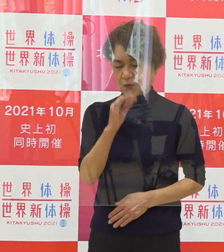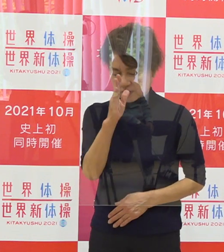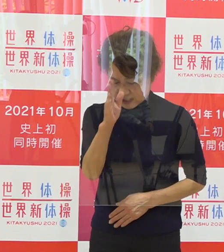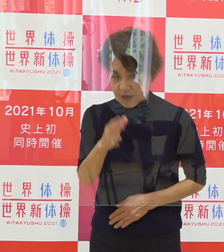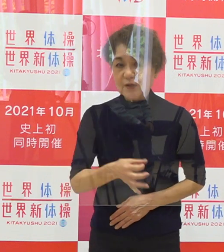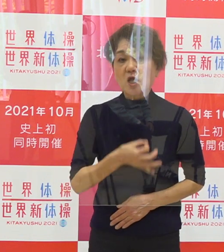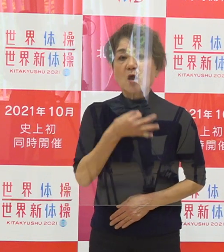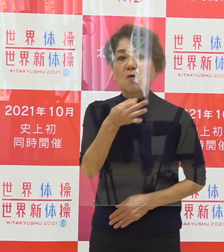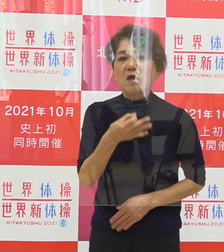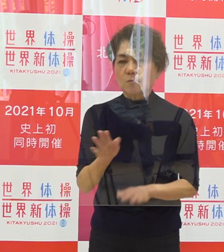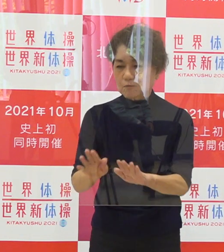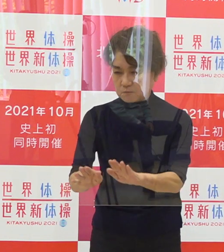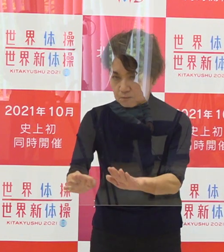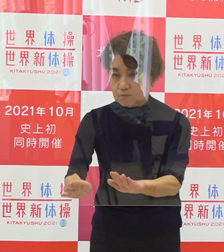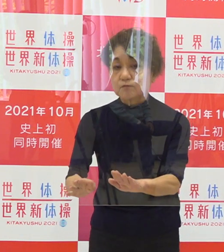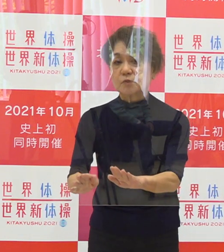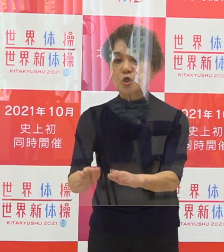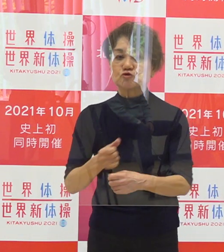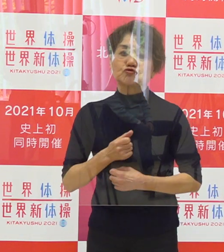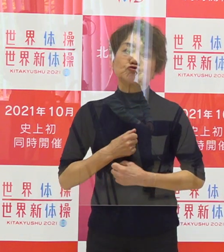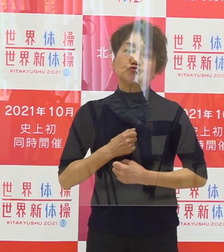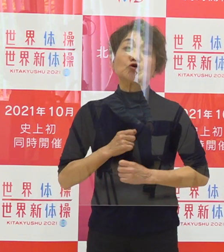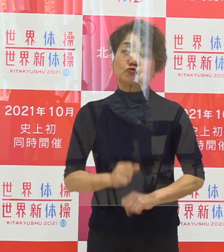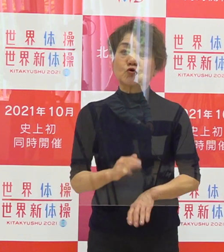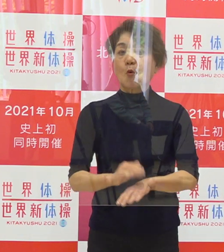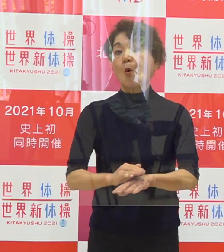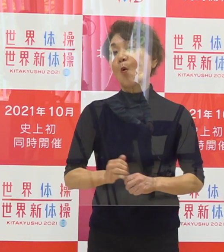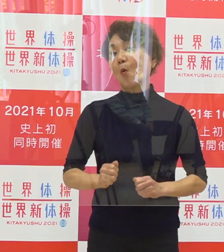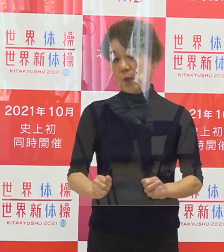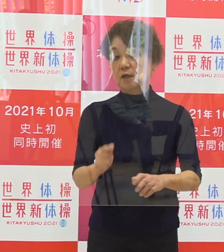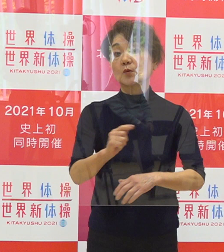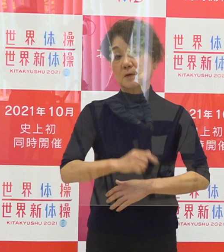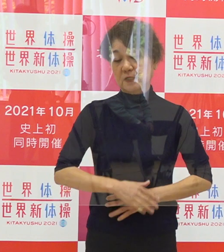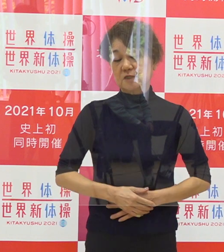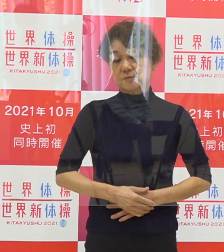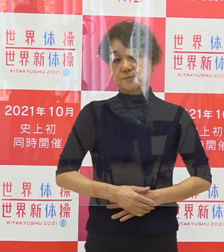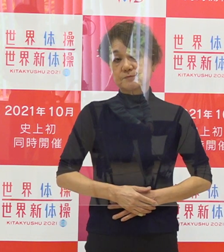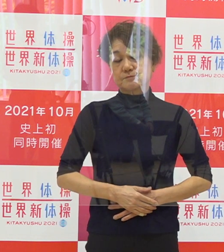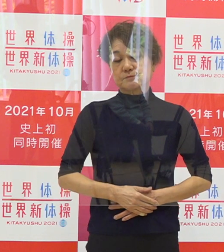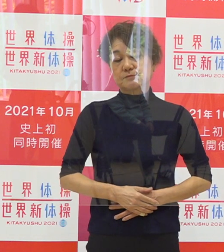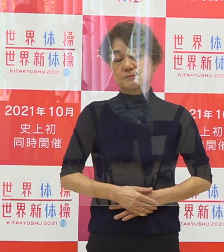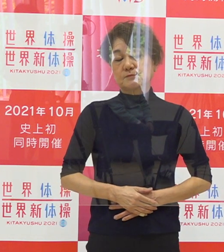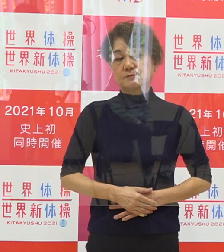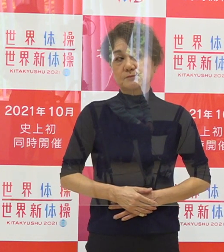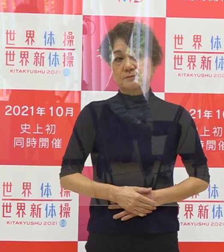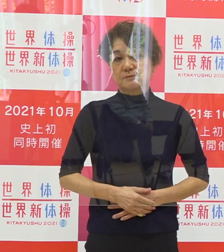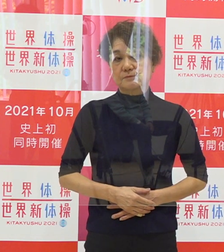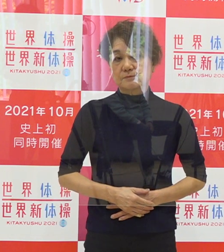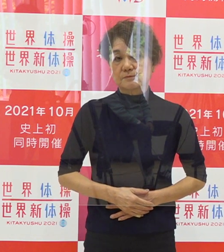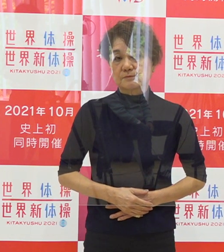がお控えくださいというような注意をするような形で操作していただいております。以上でございます。